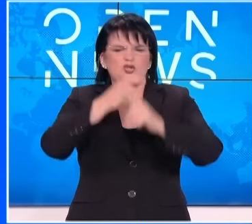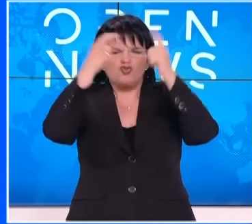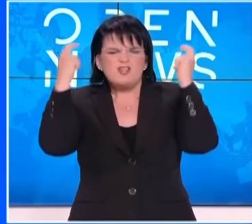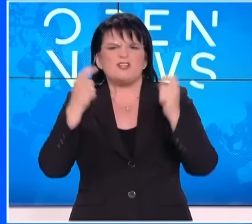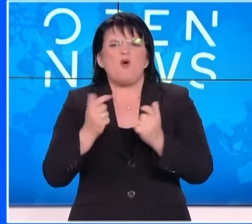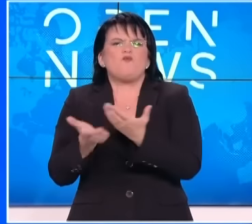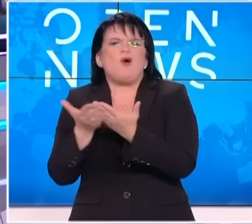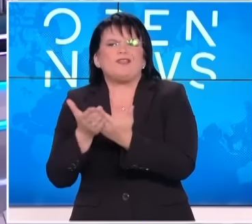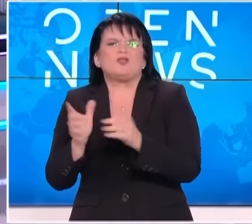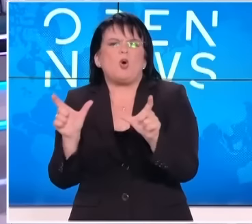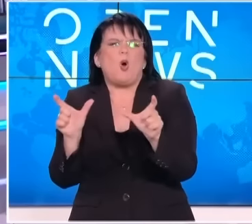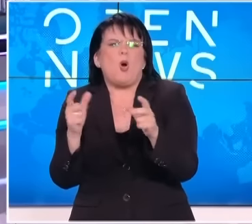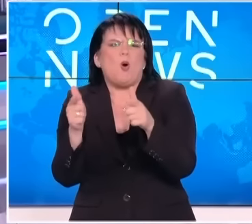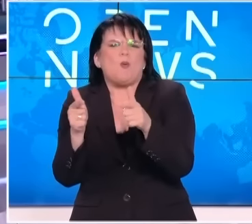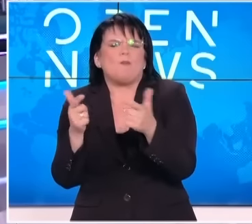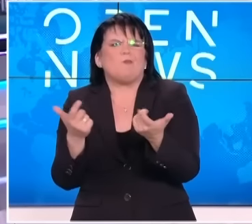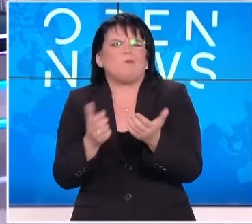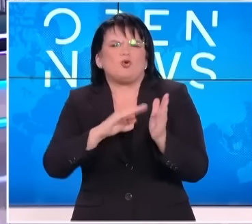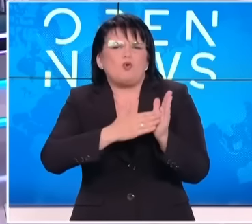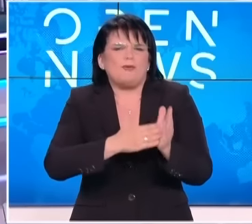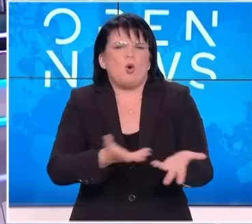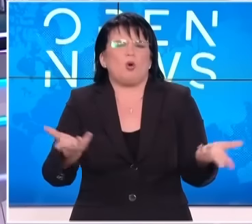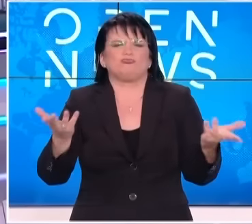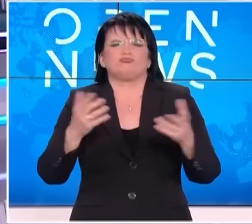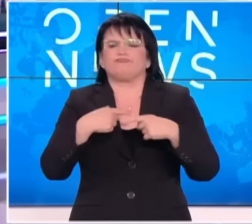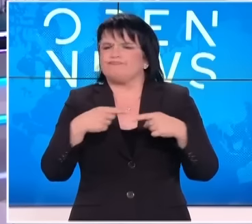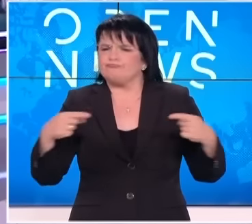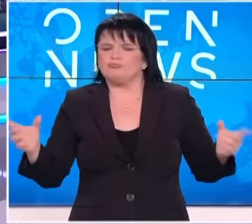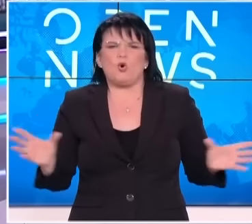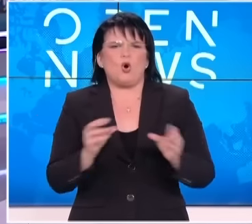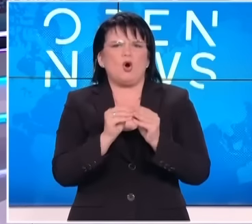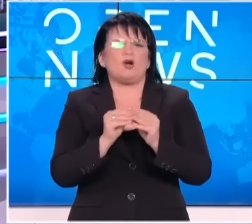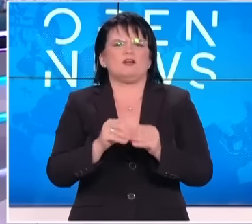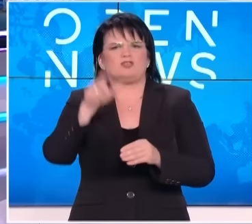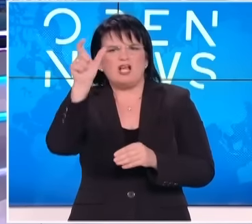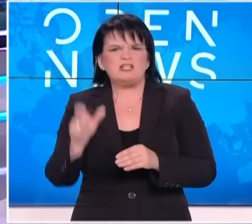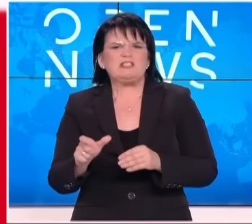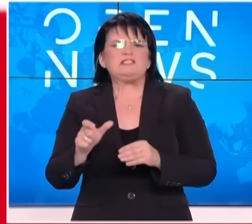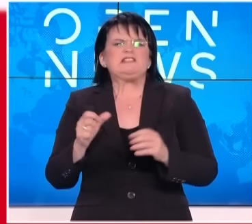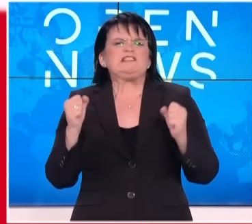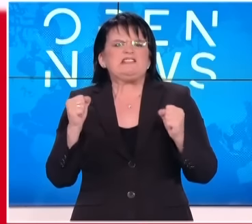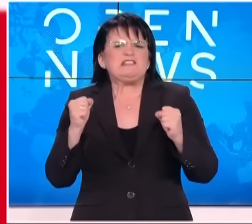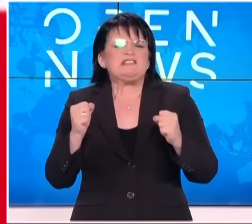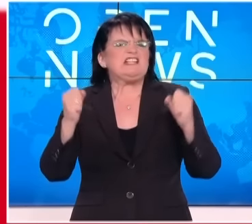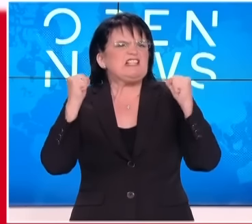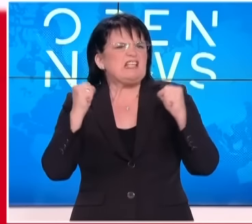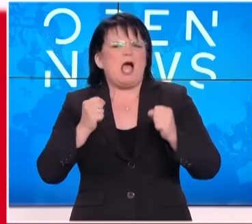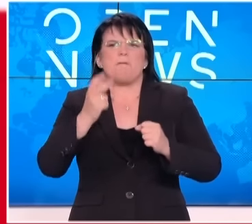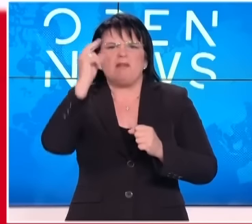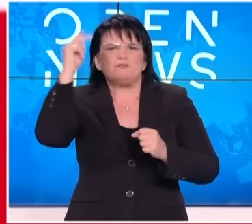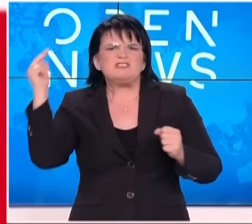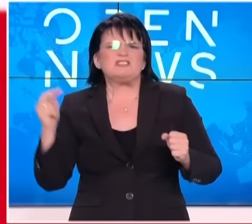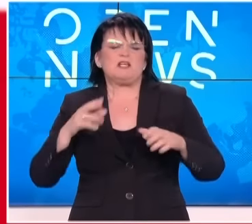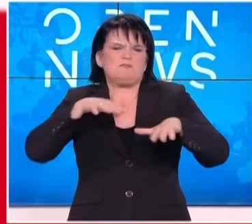βοηθητικού προσωπικού ώστε να λειτουργήσουν τα νοσοκομεία μας για την κατάσταση της ιδίας με τα ιδιωτικά πανεπιστήμια και τις μεγάλες